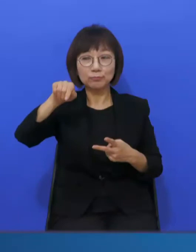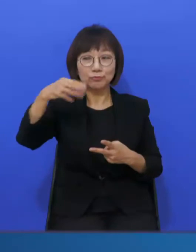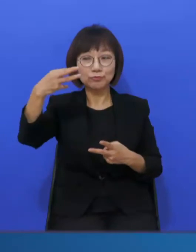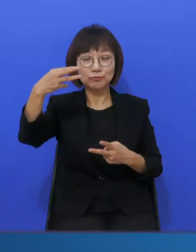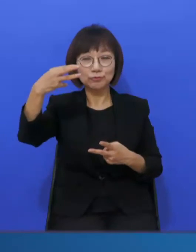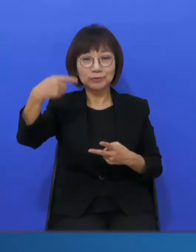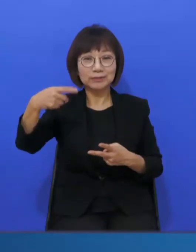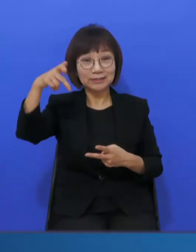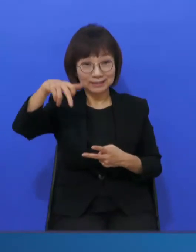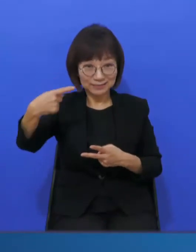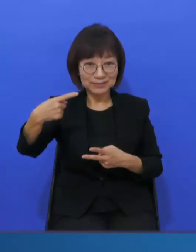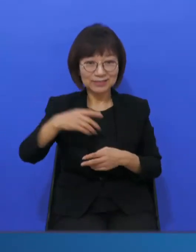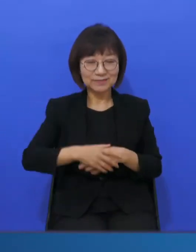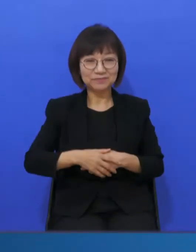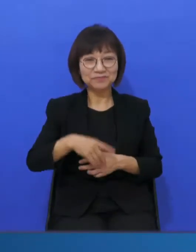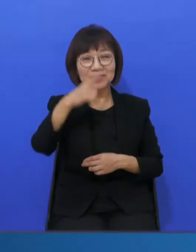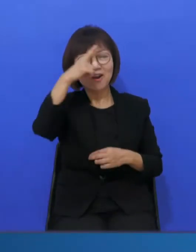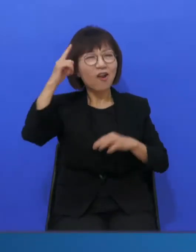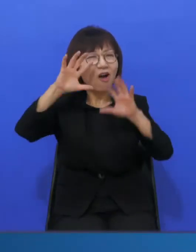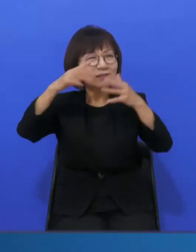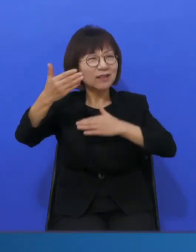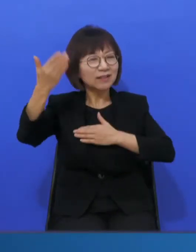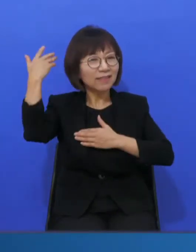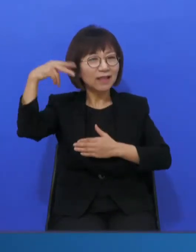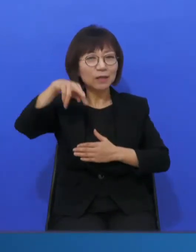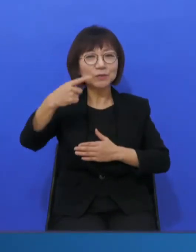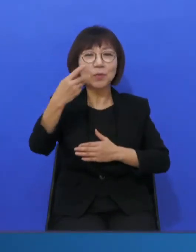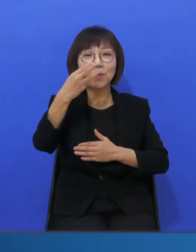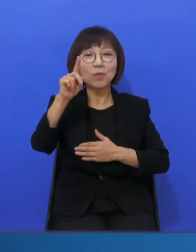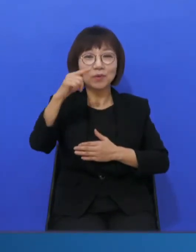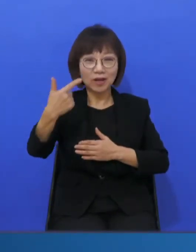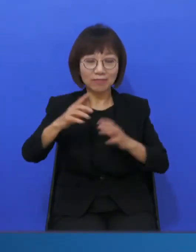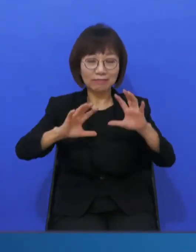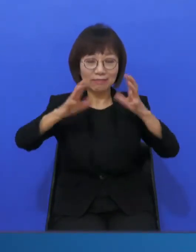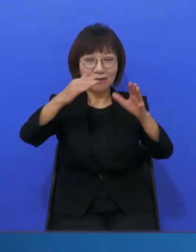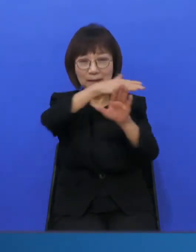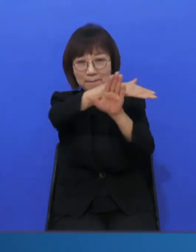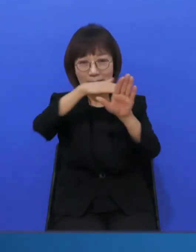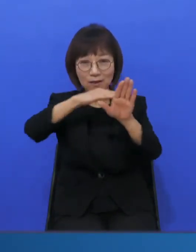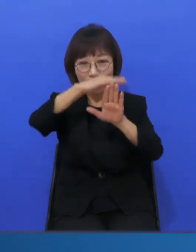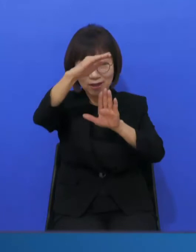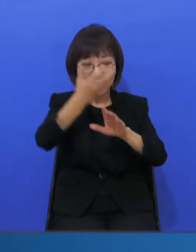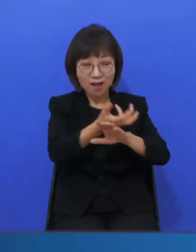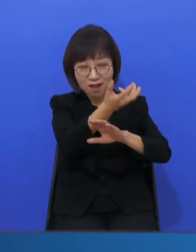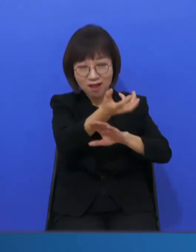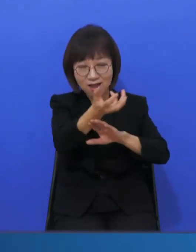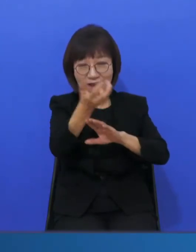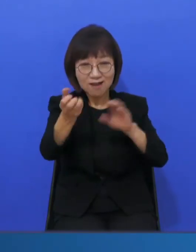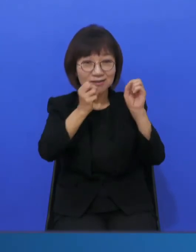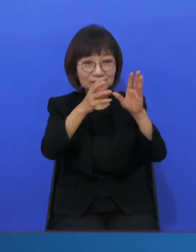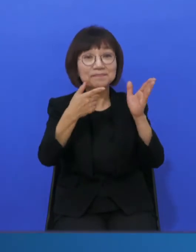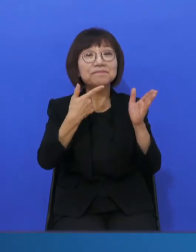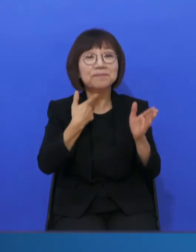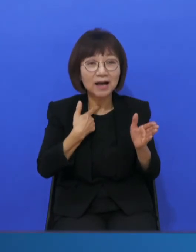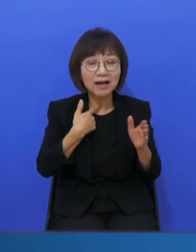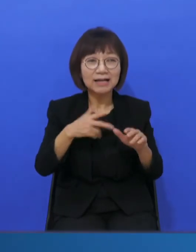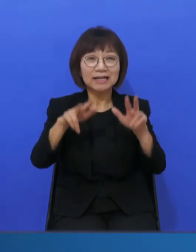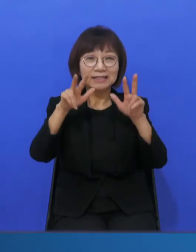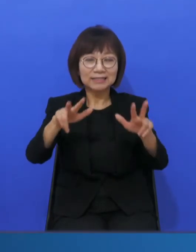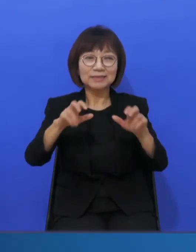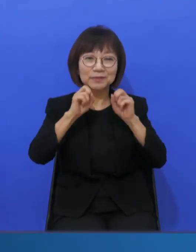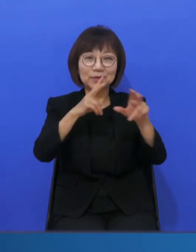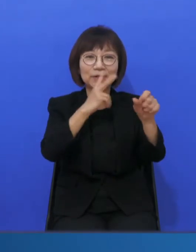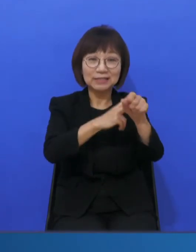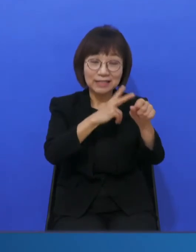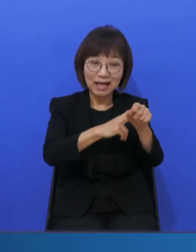먼저 러시아는 구소련 국가였던 시절 북방 선교회를 중심으로 순회 사역을 진행하였고 현재 많은 파송 선교사와